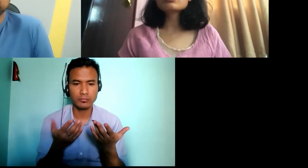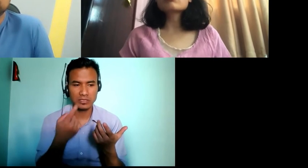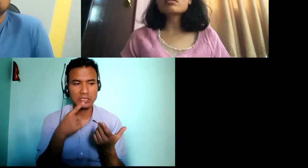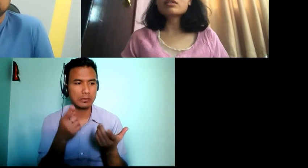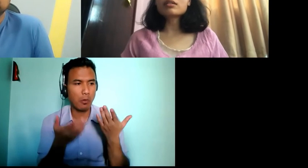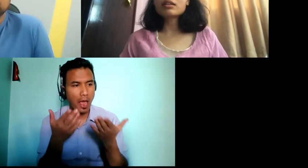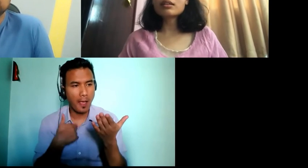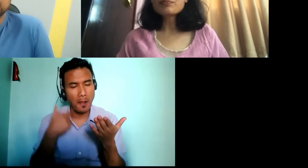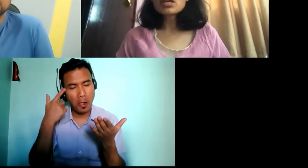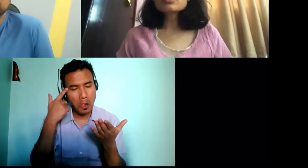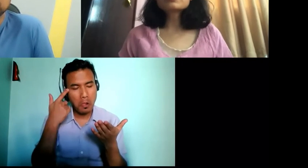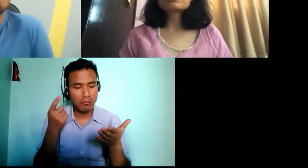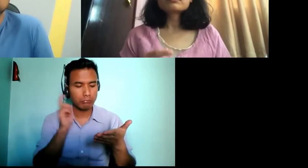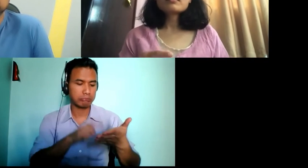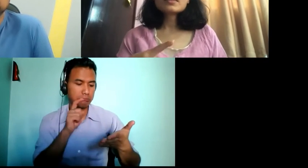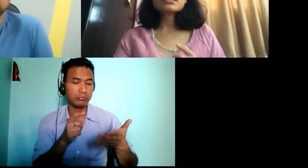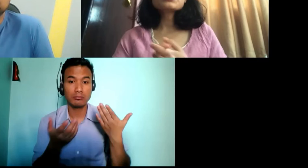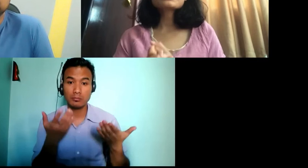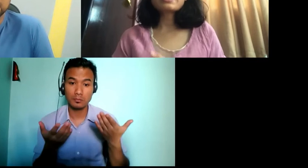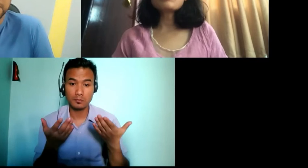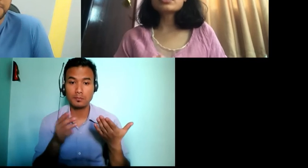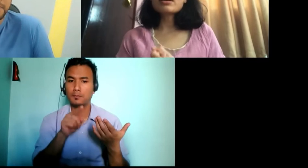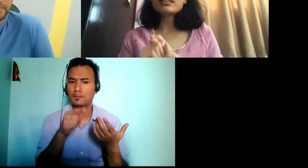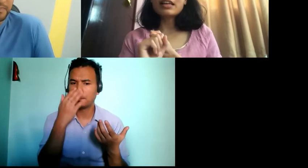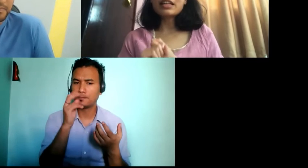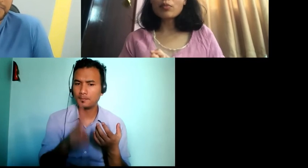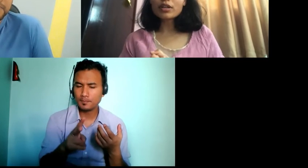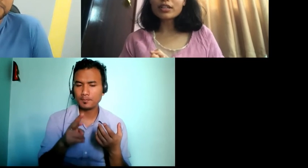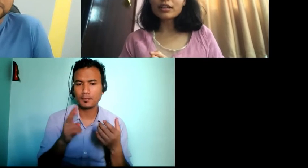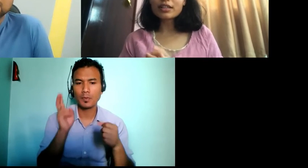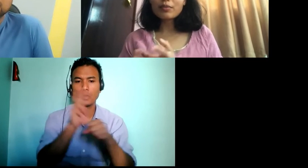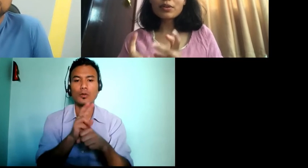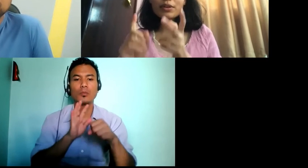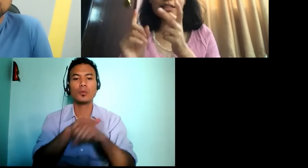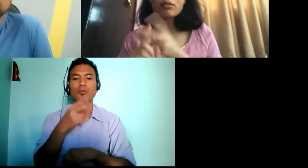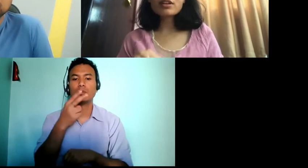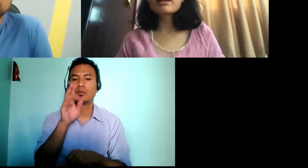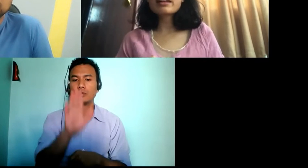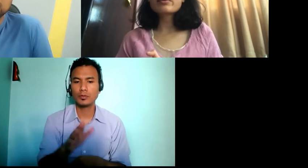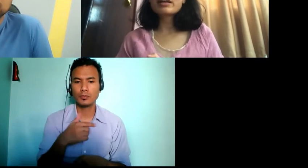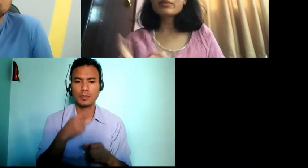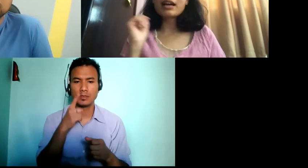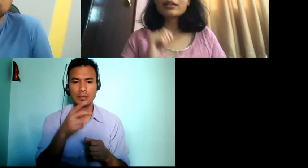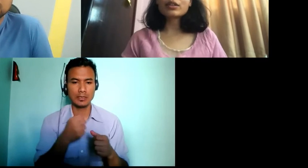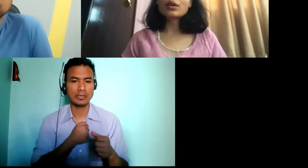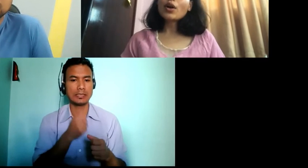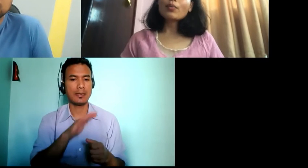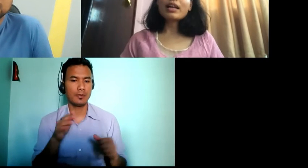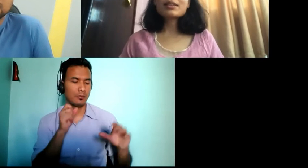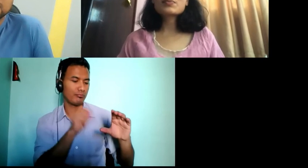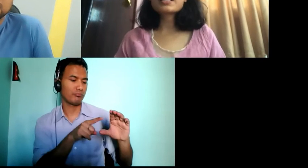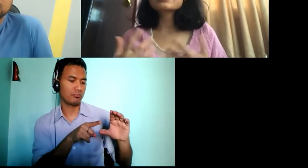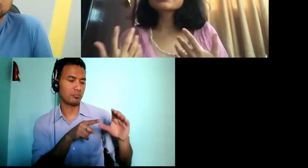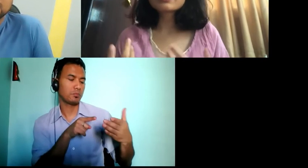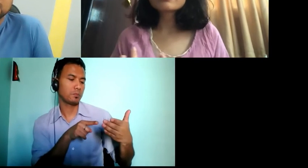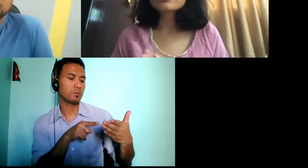पनि गर्न सक्छ नि त। सो यस्तो स्क्यामहरू चाहिँ अहिले धेरै नै बढिरहेको छ कि, मेरो एउटा सँगैको एउटा नेबरलाई पनि आएको थियो, उहाँले